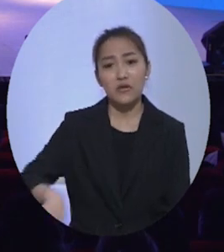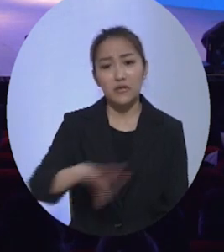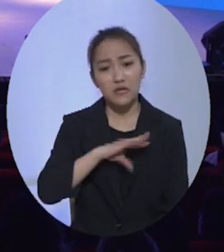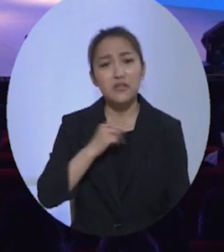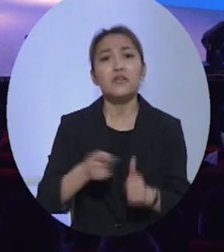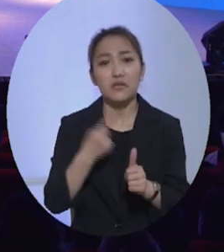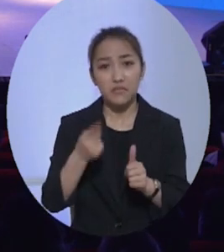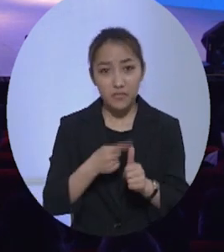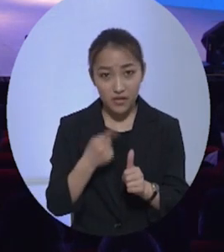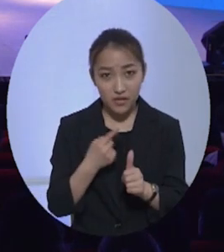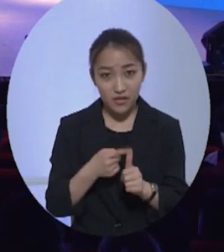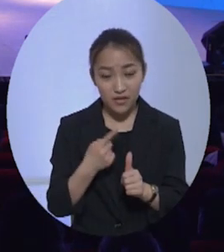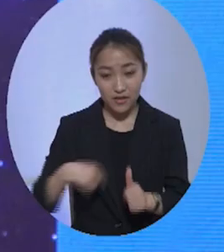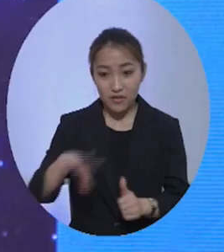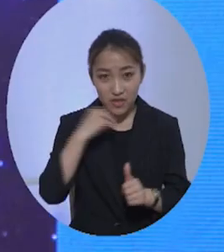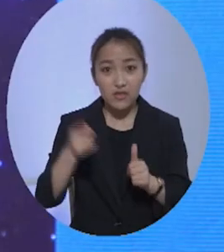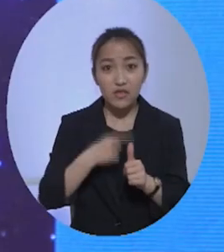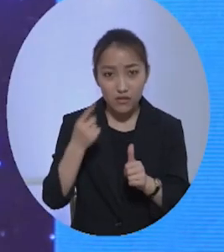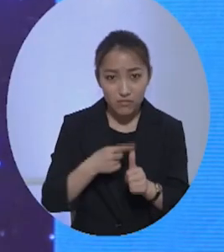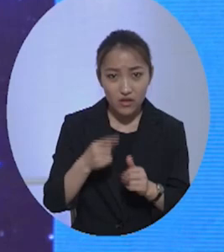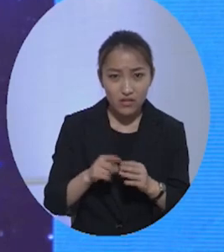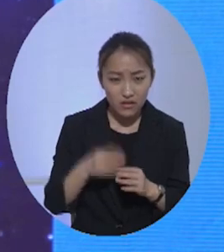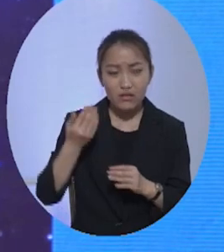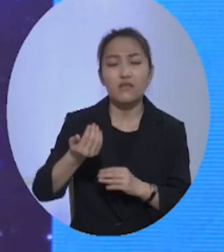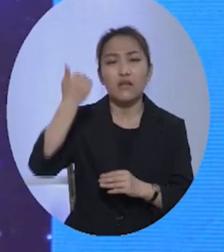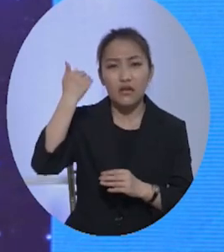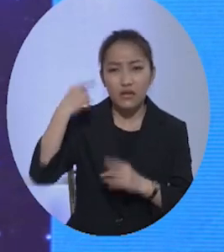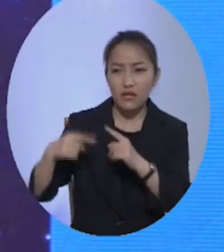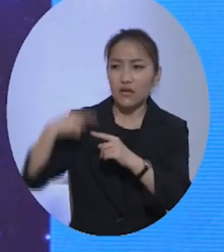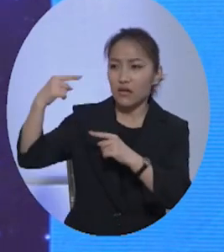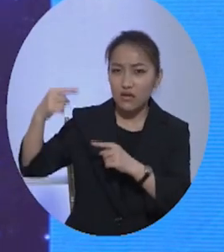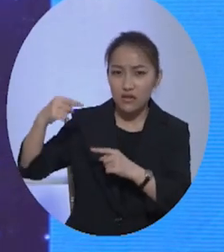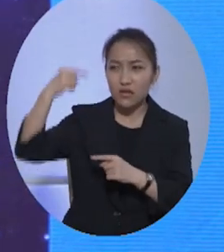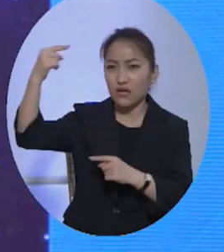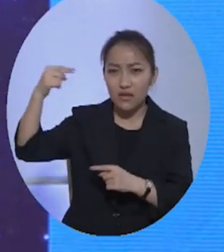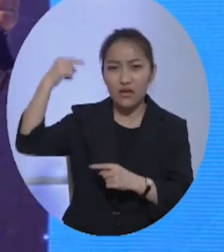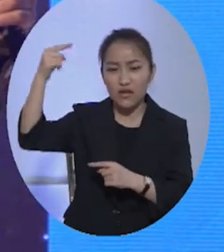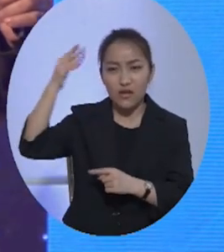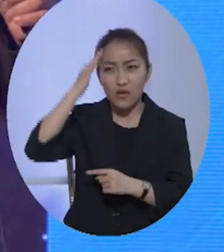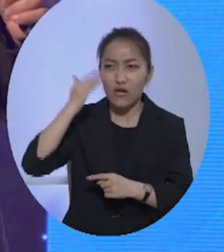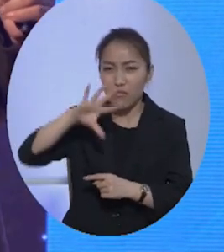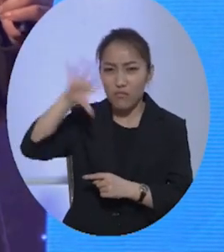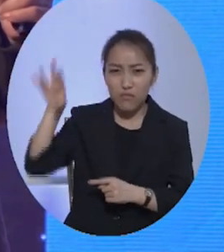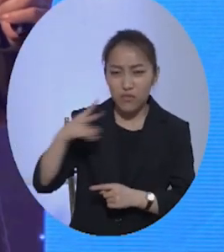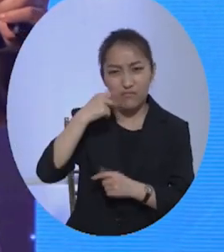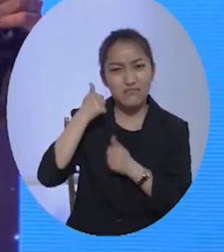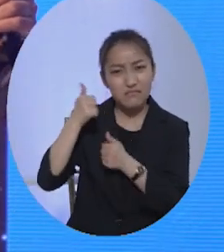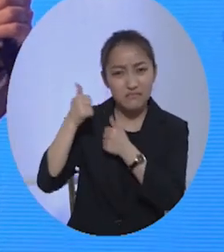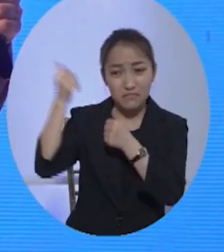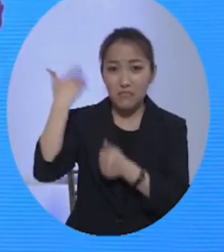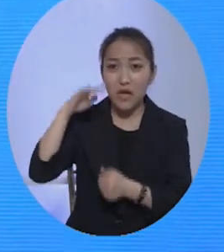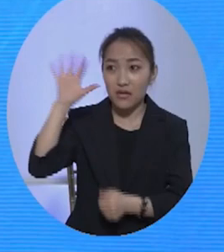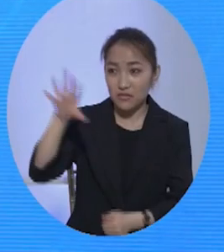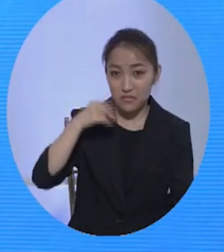чанарыг бидний үүг дээдс бүгдөө мэдчихсэн юм байна шүү дээ. Тэр агуу хүмүүсээс агуу юм гардгийг мэдчихсэн учраас